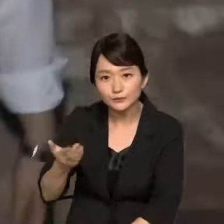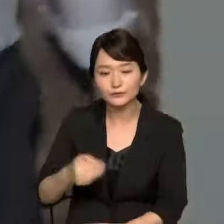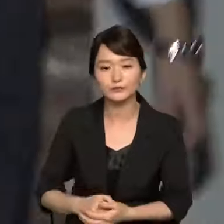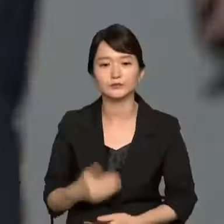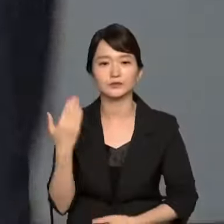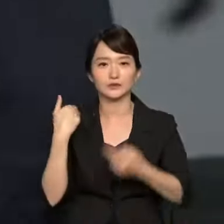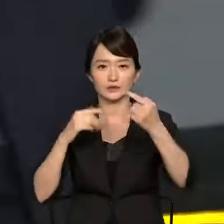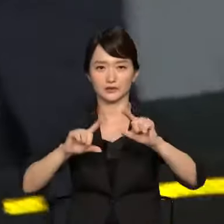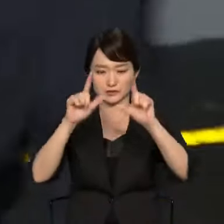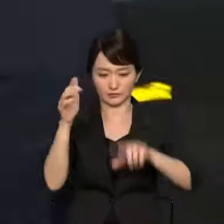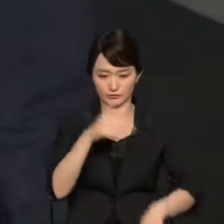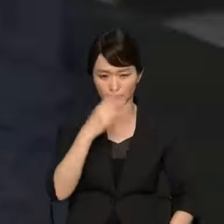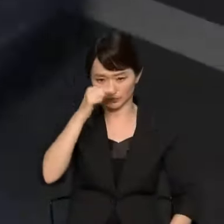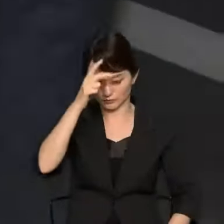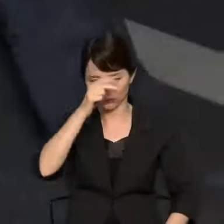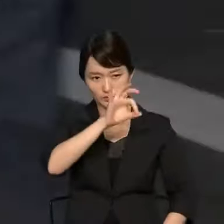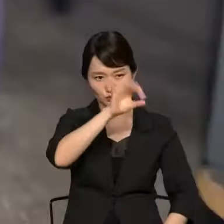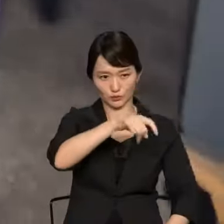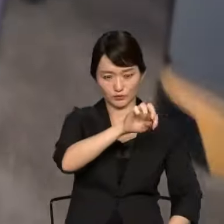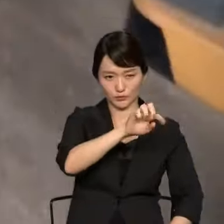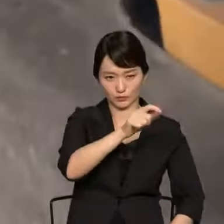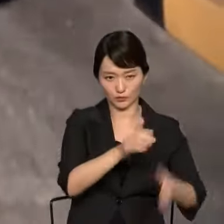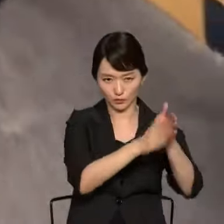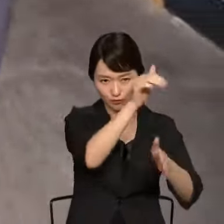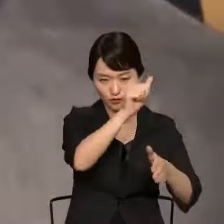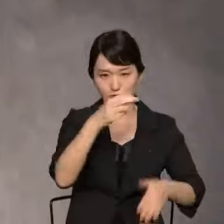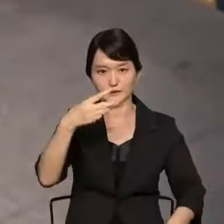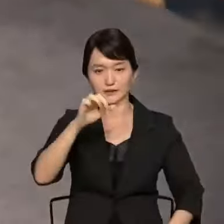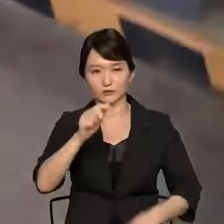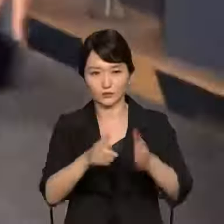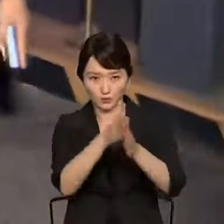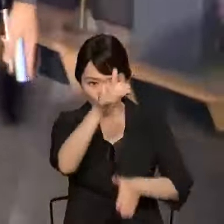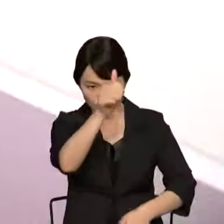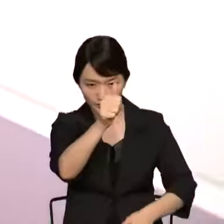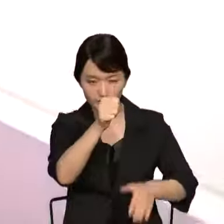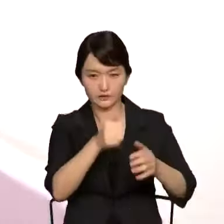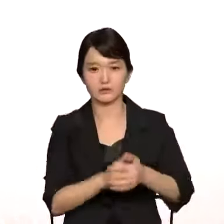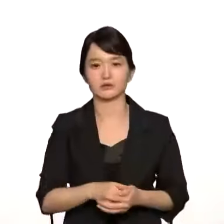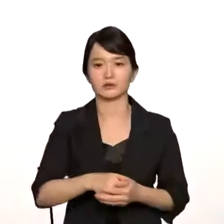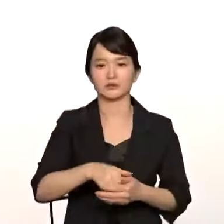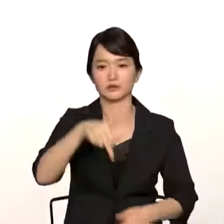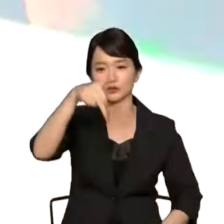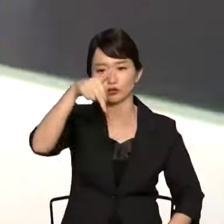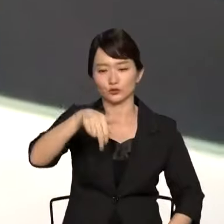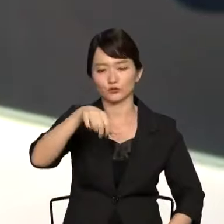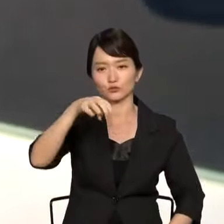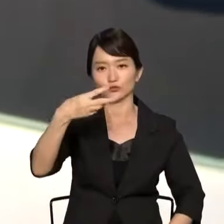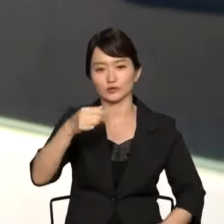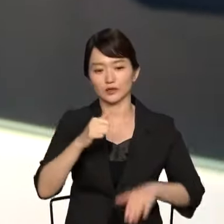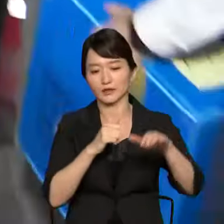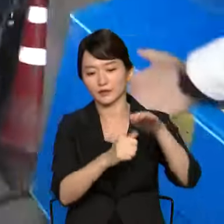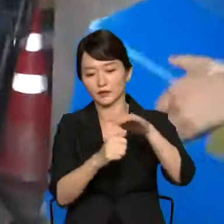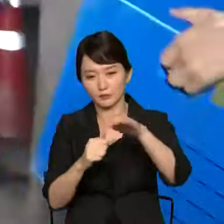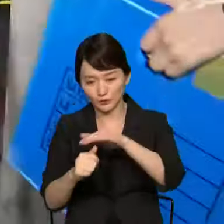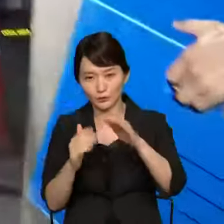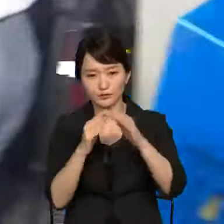지난 1일부터 검찰은 위메프와 티몬 본사, 큐텐 구영배 대표의 집을 세 차례에 걸쳐